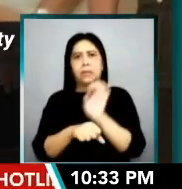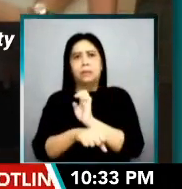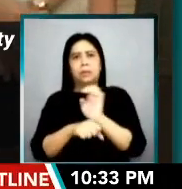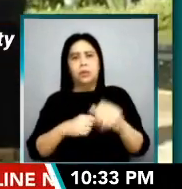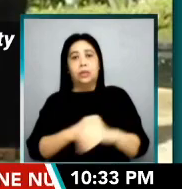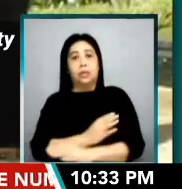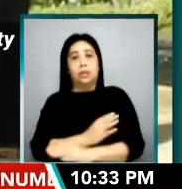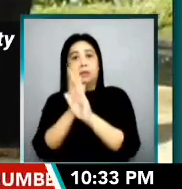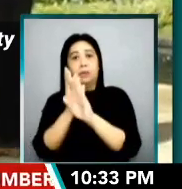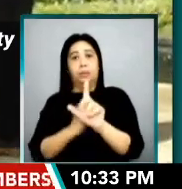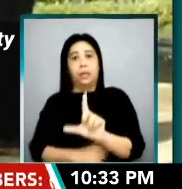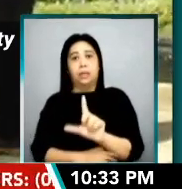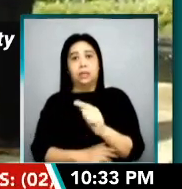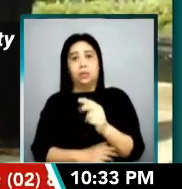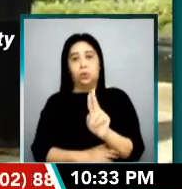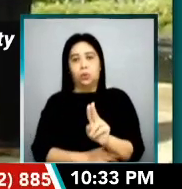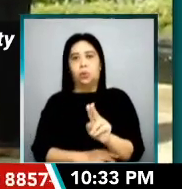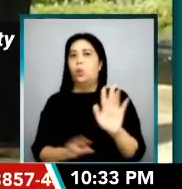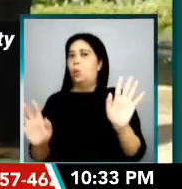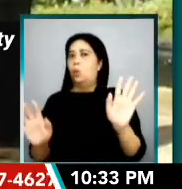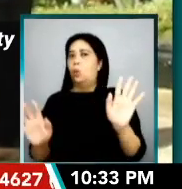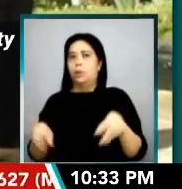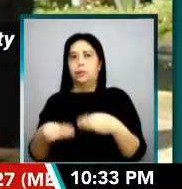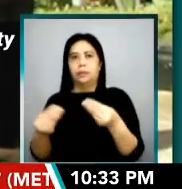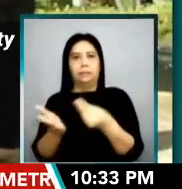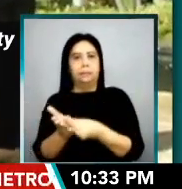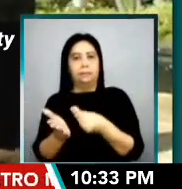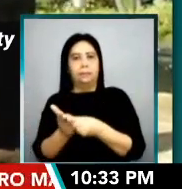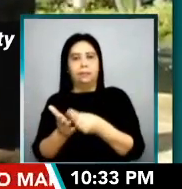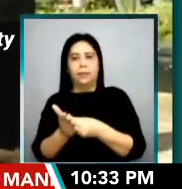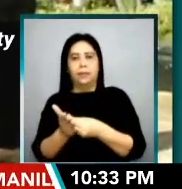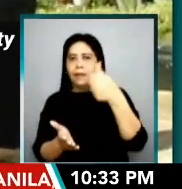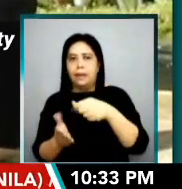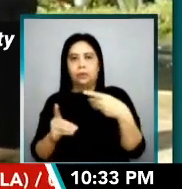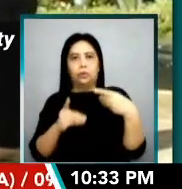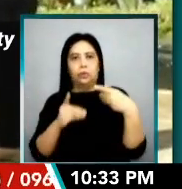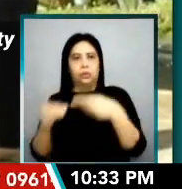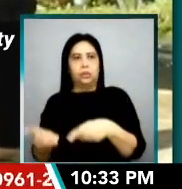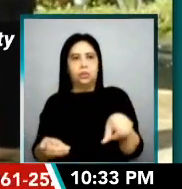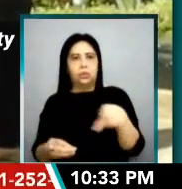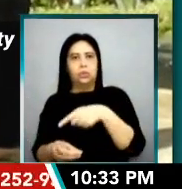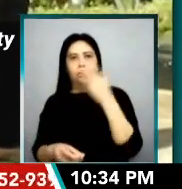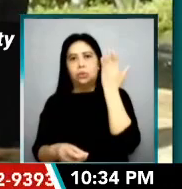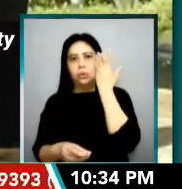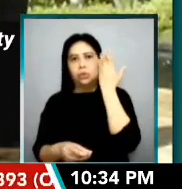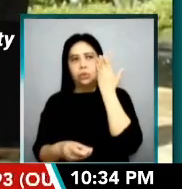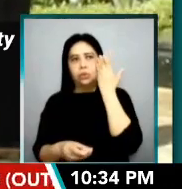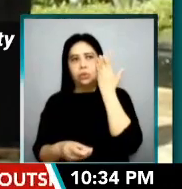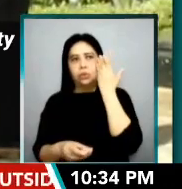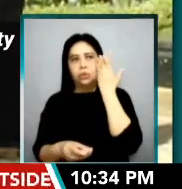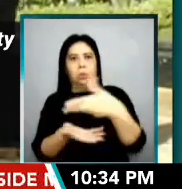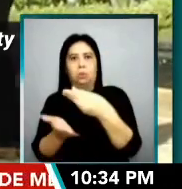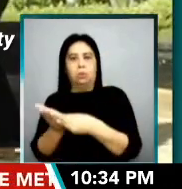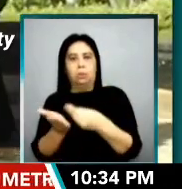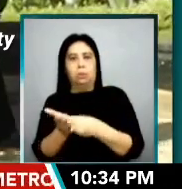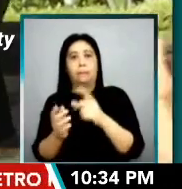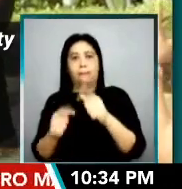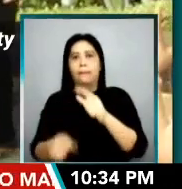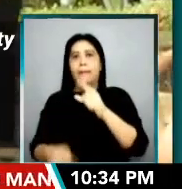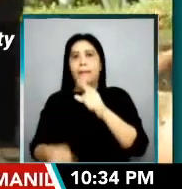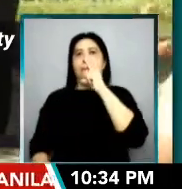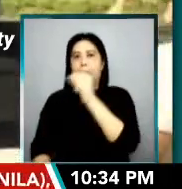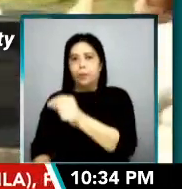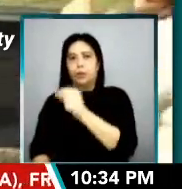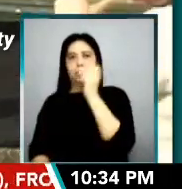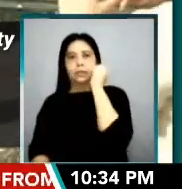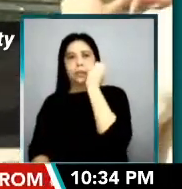LGU. Huwag daw magbigay ng pera o anumang donasyon sa mga nagsosolicit. Sa halip, agad itong i-report sa kanya sa